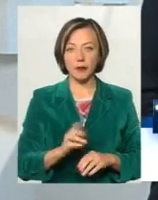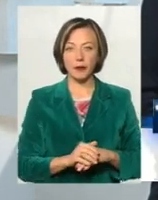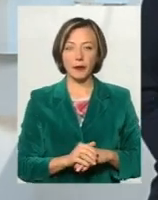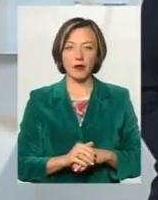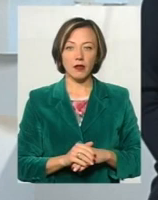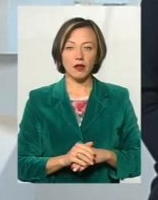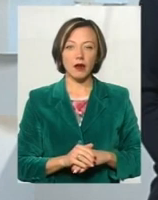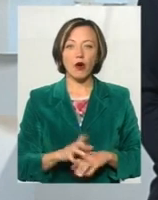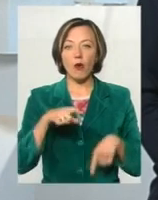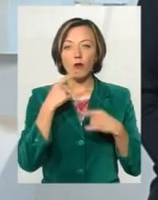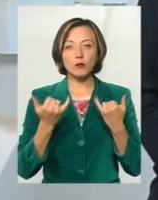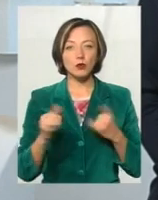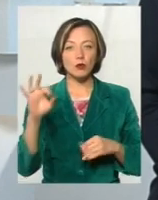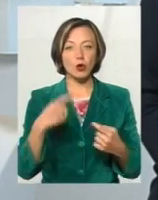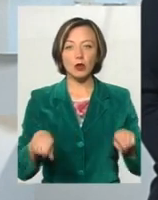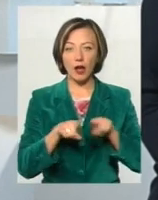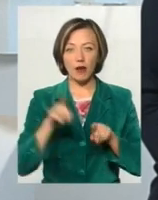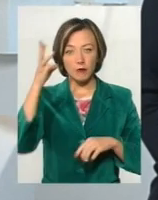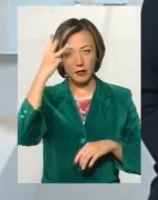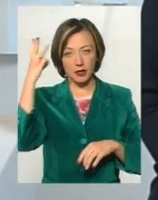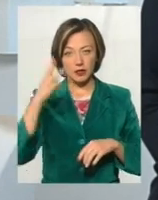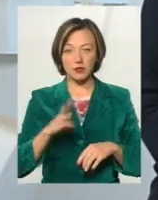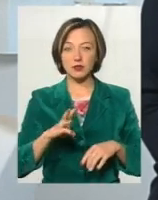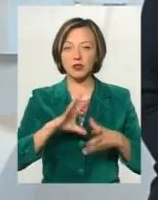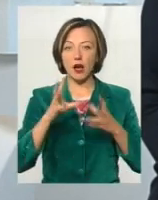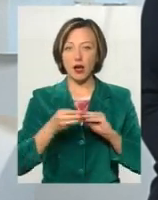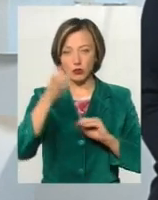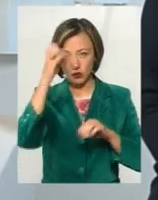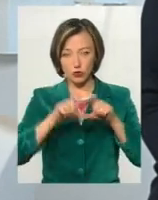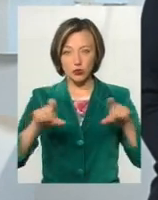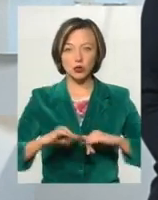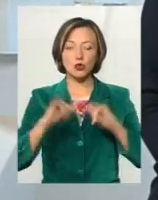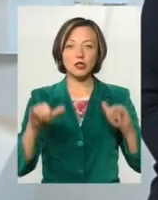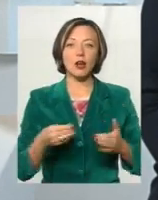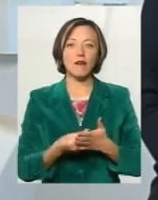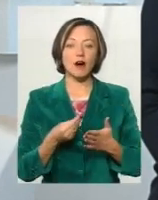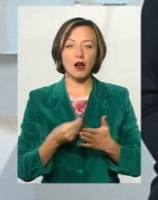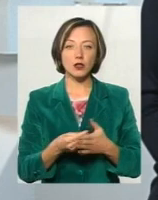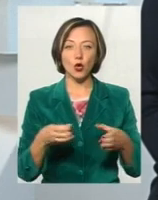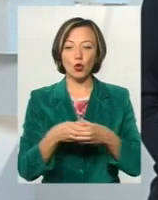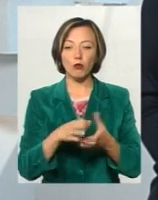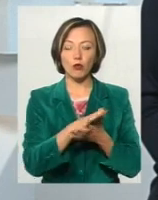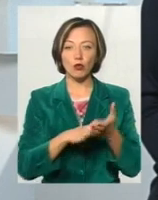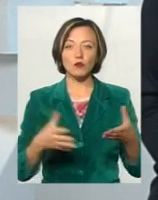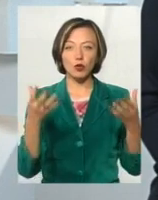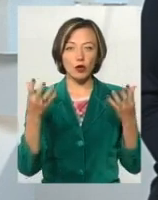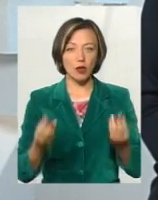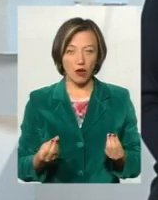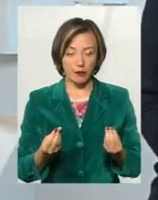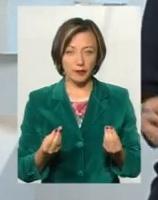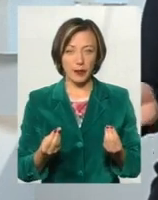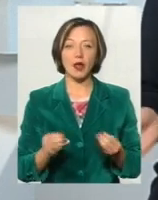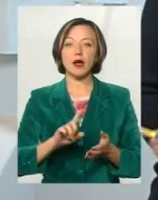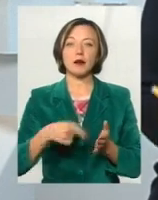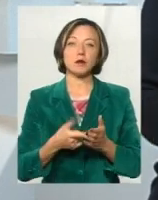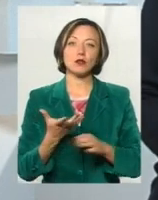Рибак. Говоримо сьогодні про таке. У хмельницьких загальноосвітніх школах у рази зросла вартість груп продовженого дня.